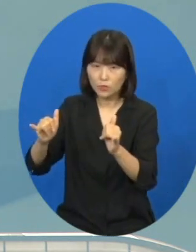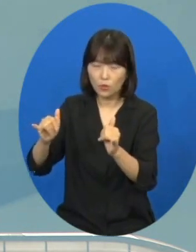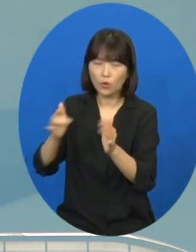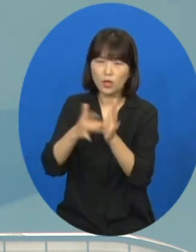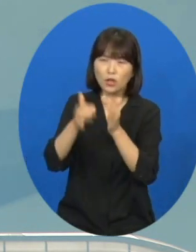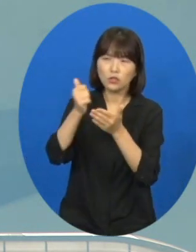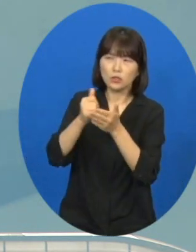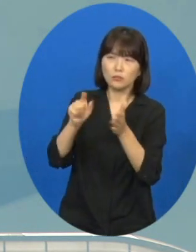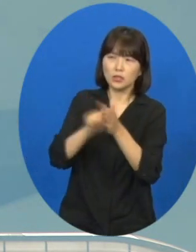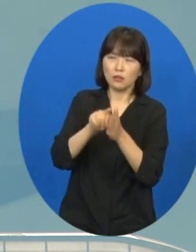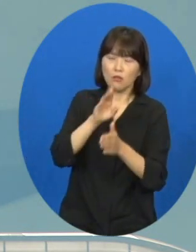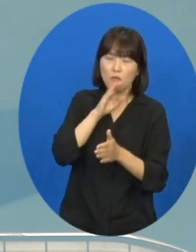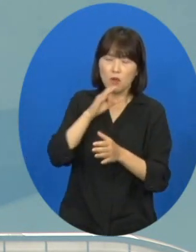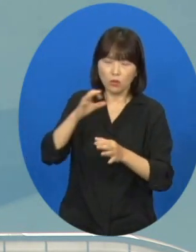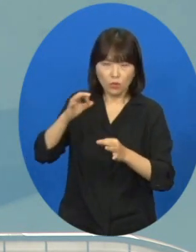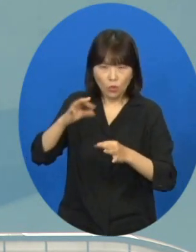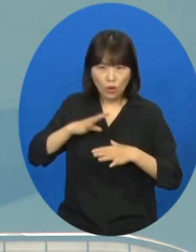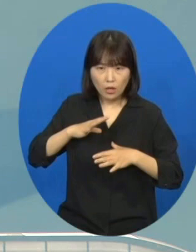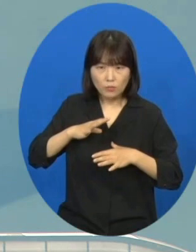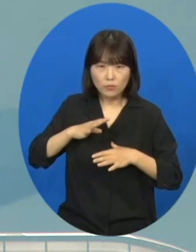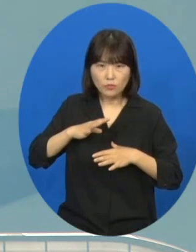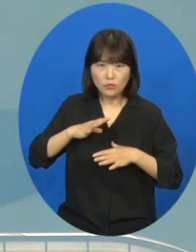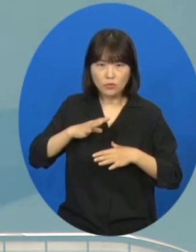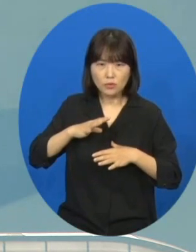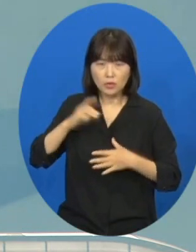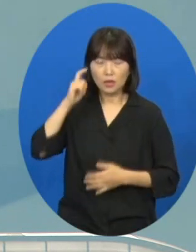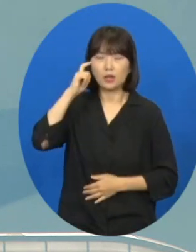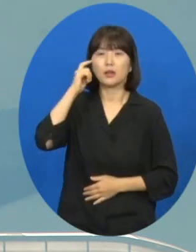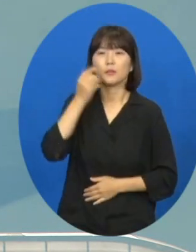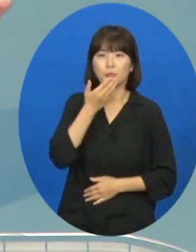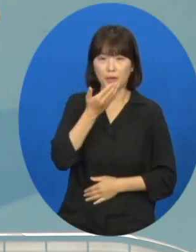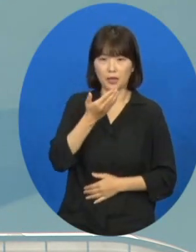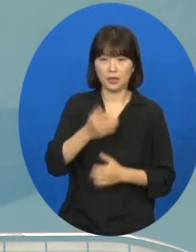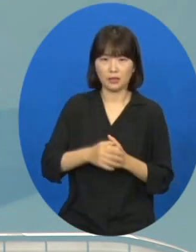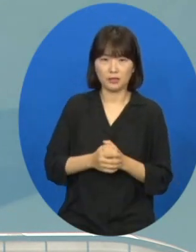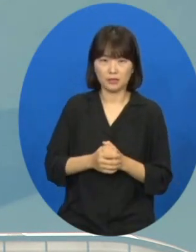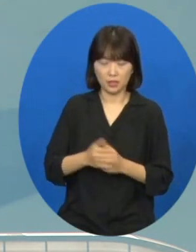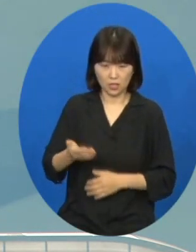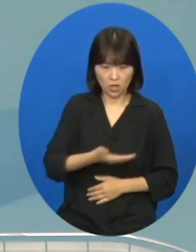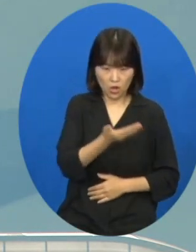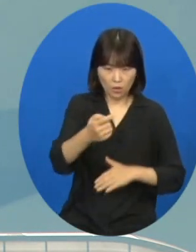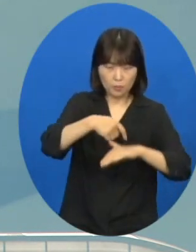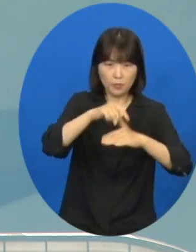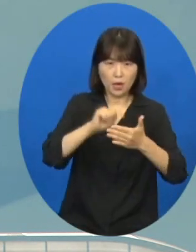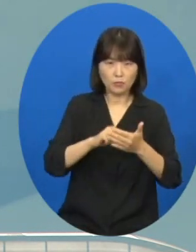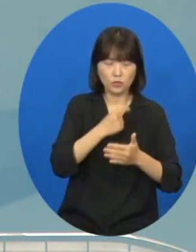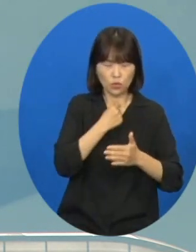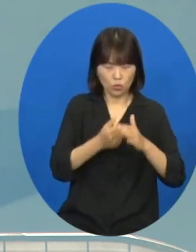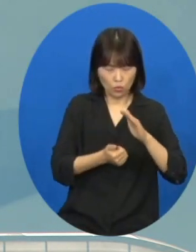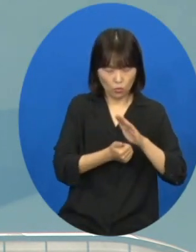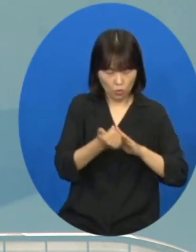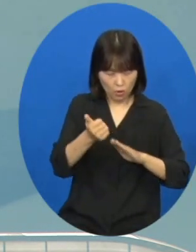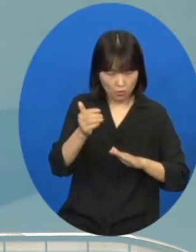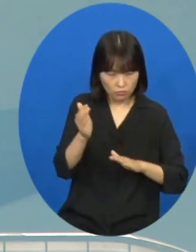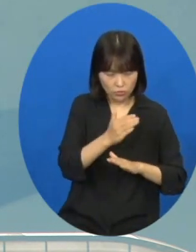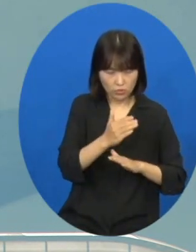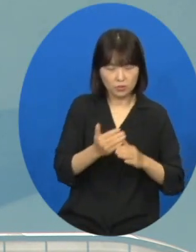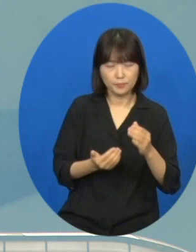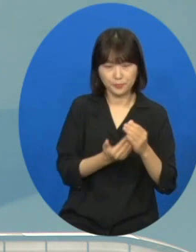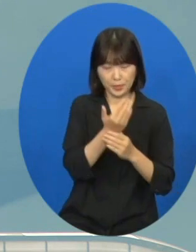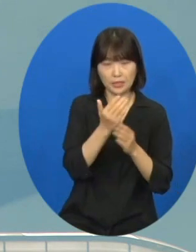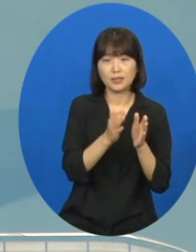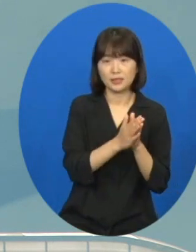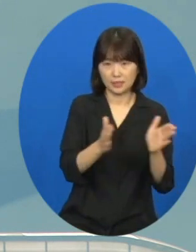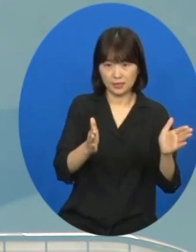게 진짜 놀랍구나, 그렇게 되는 거예요. 그게 여러분의 마음의 소원에서부터 일어나는 겁니다.